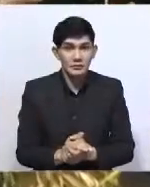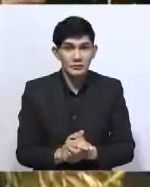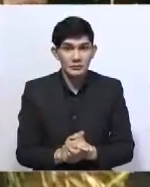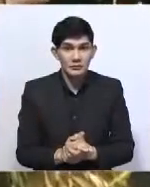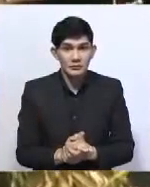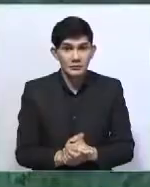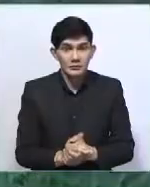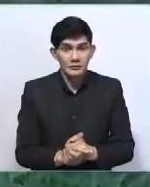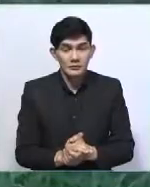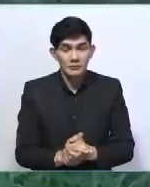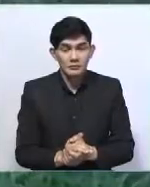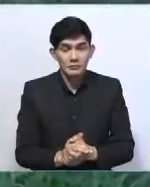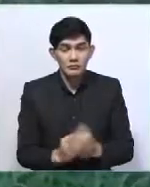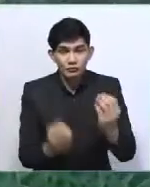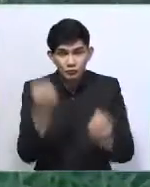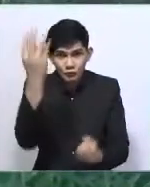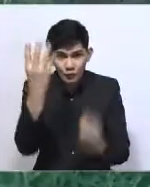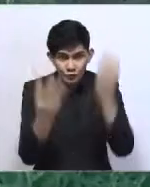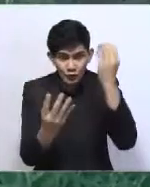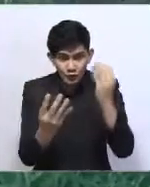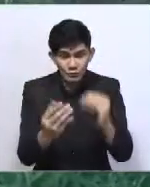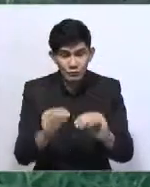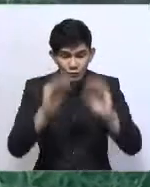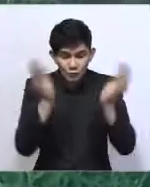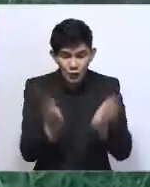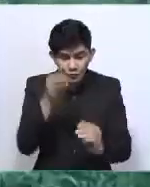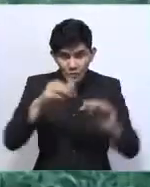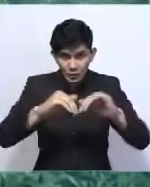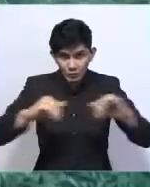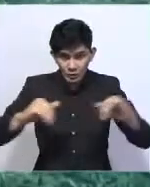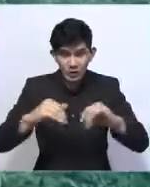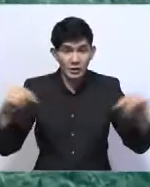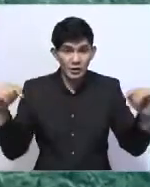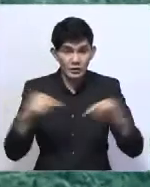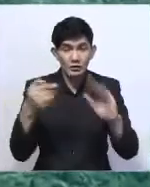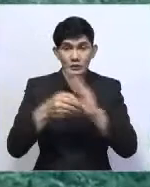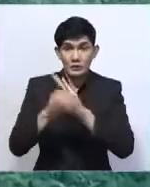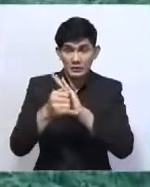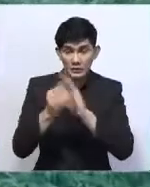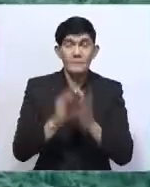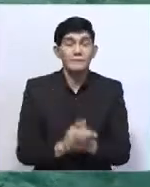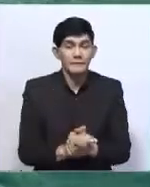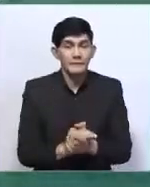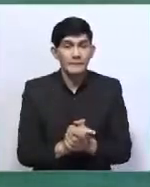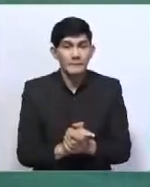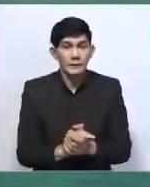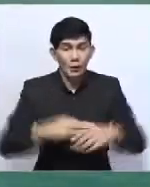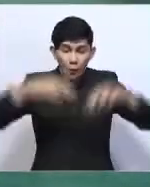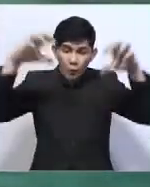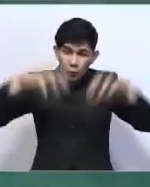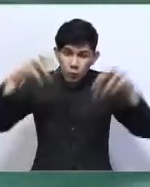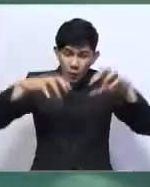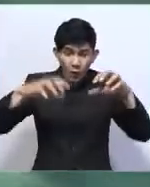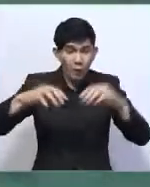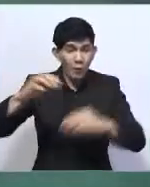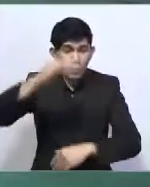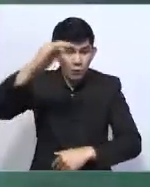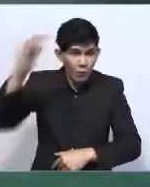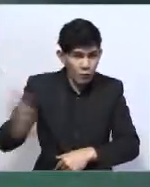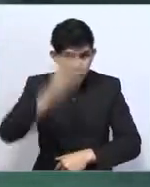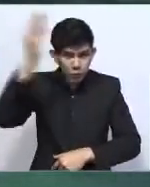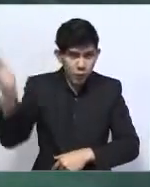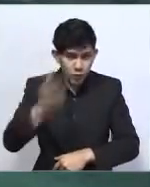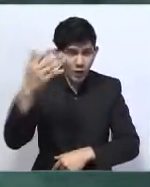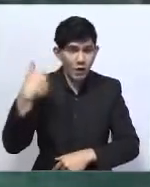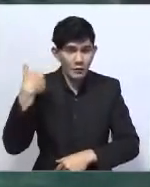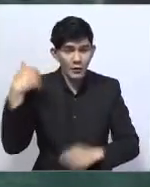นี่ก็คือสภาพสวนทุเรียนค่ะในตำบลเขาวัวอำเภอท่าใหม่จังหวัดจันทบุรีหลังมีฝนตกหนักลมกระโชกแร